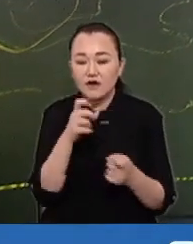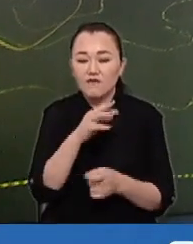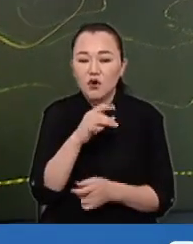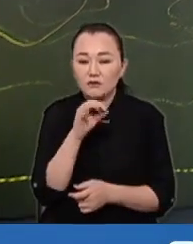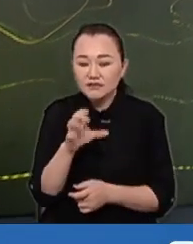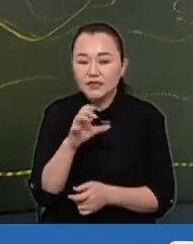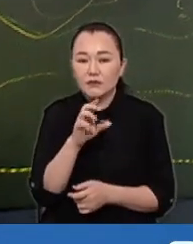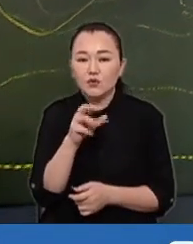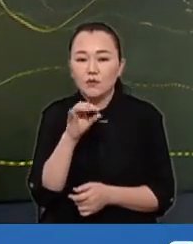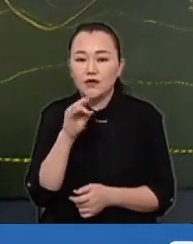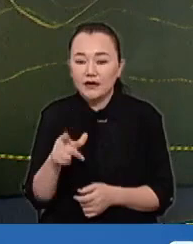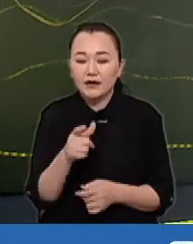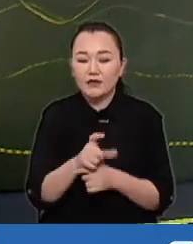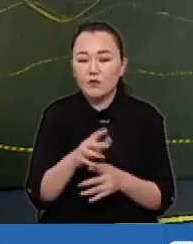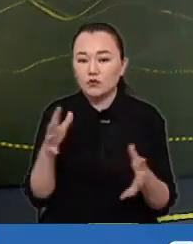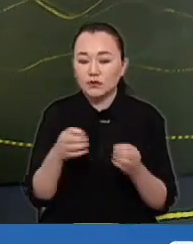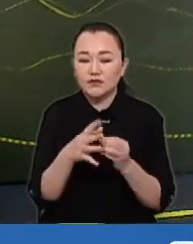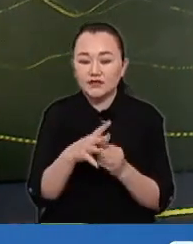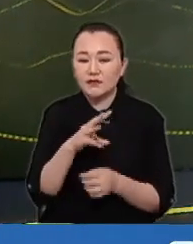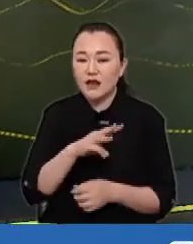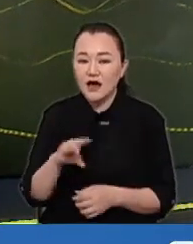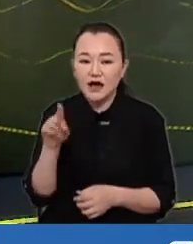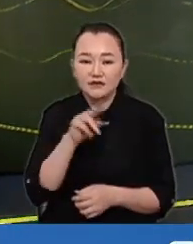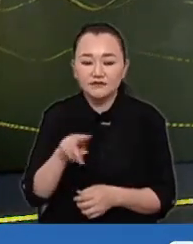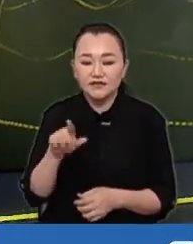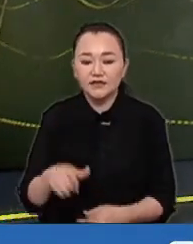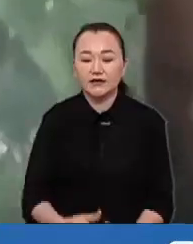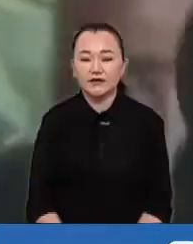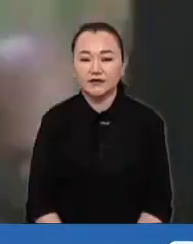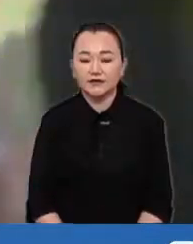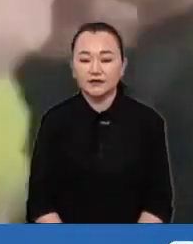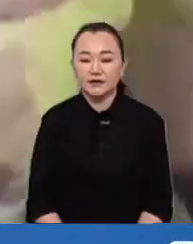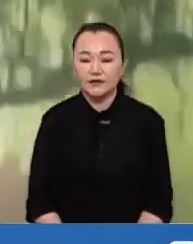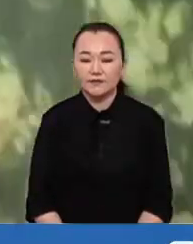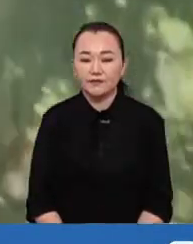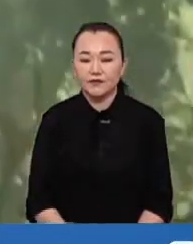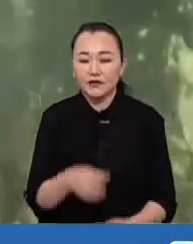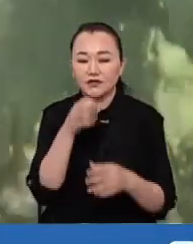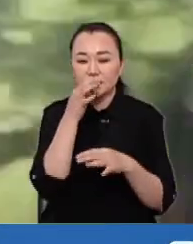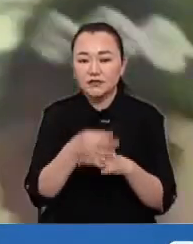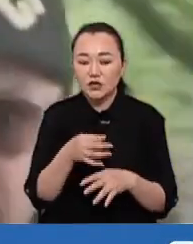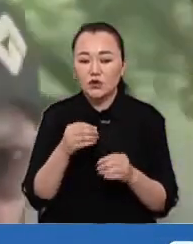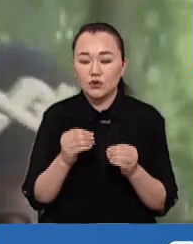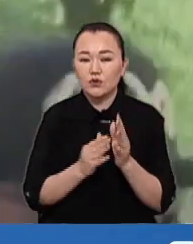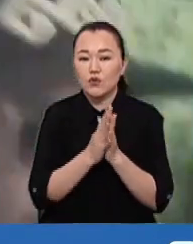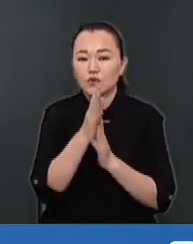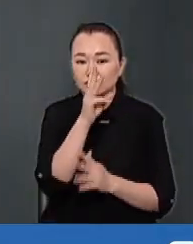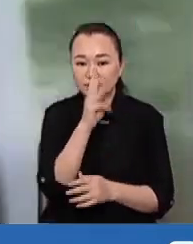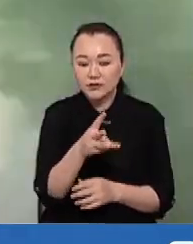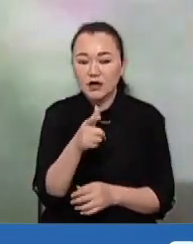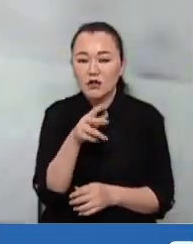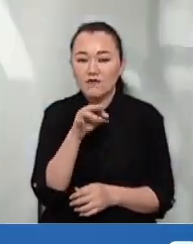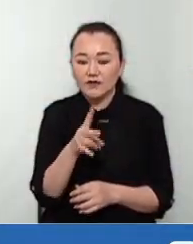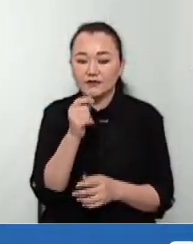Forbes и Bloomberg это больше 15 миллиардов тенге отмечается рост гонораров